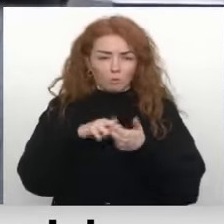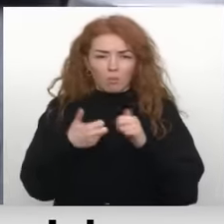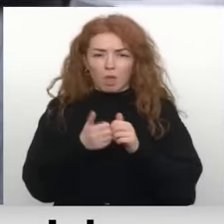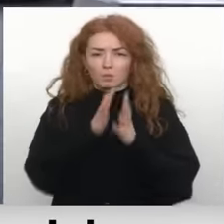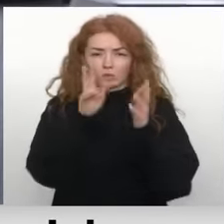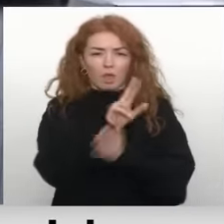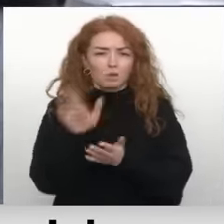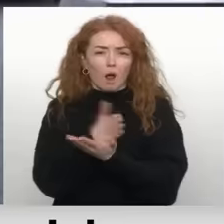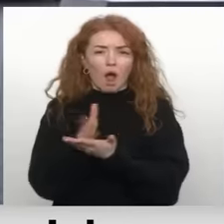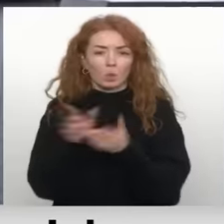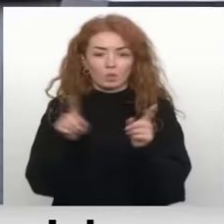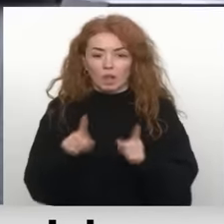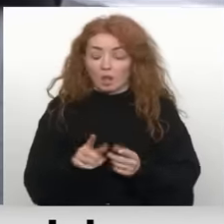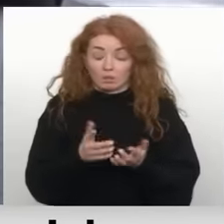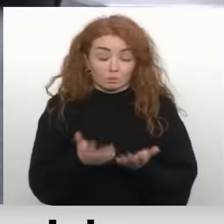kad